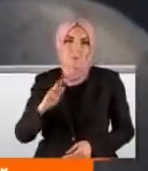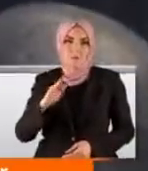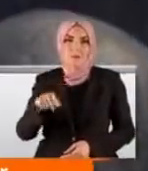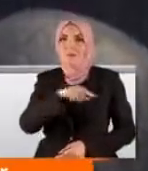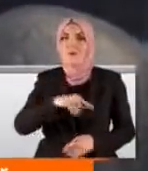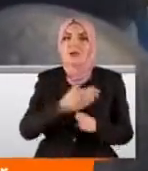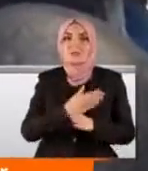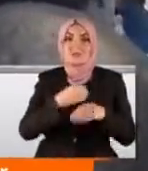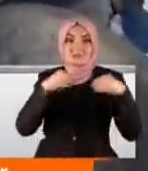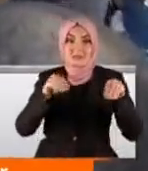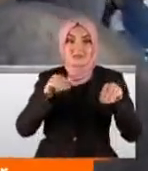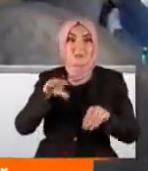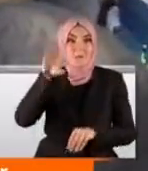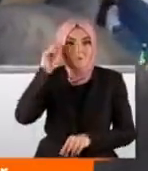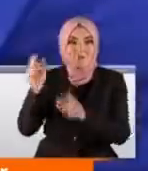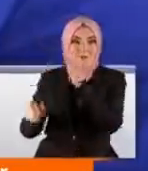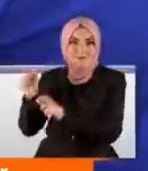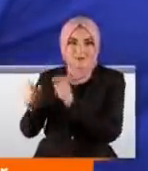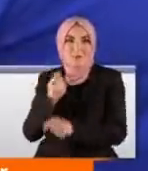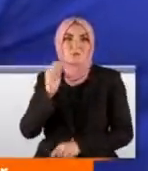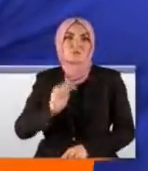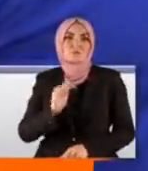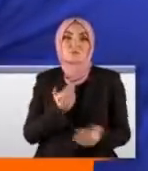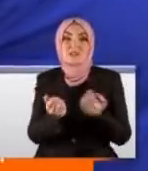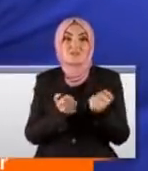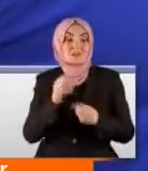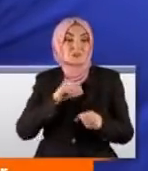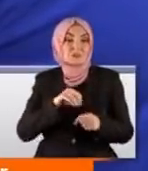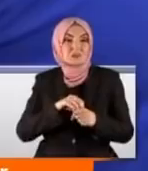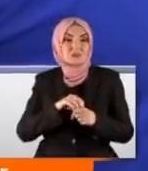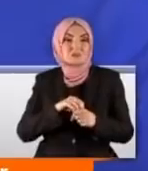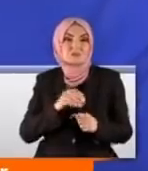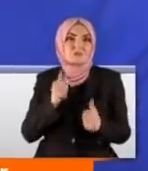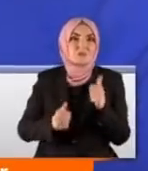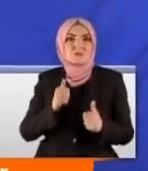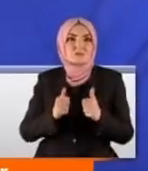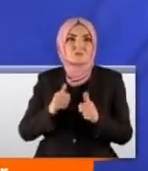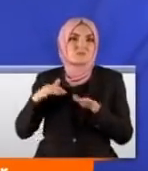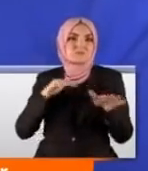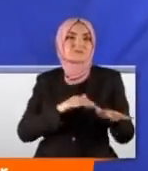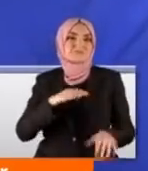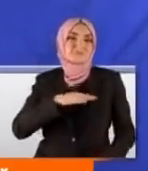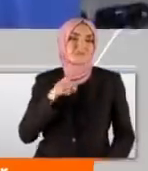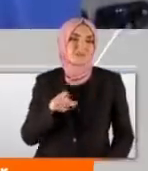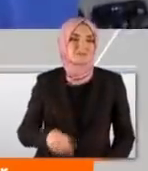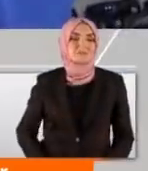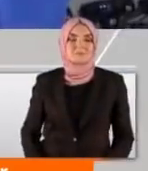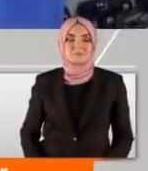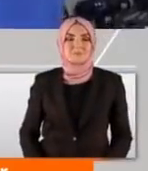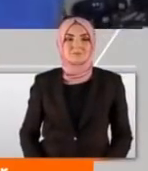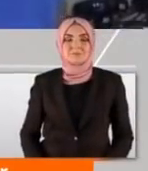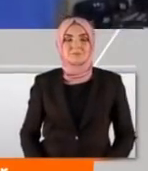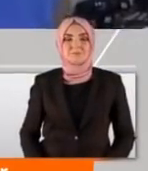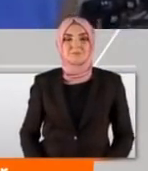fiyata alışveriş yapmak için birbiriyle yarıştı. Çektiğimiz ürünlerden valiz açıyoruz. Mağazalarımıza satışa koyuyoruz.